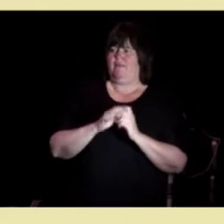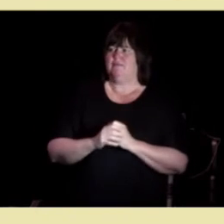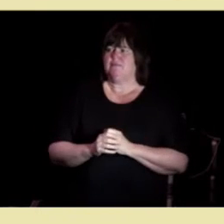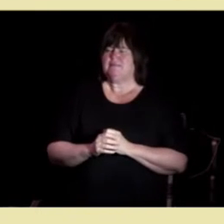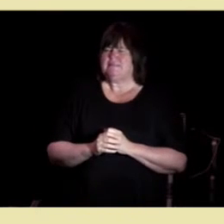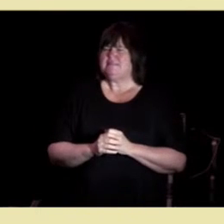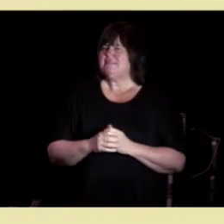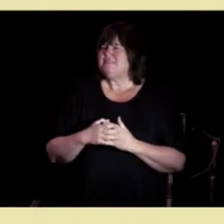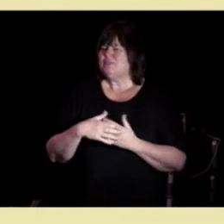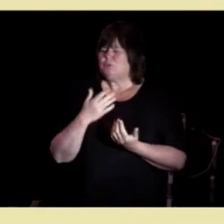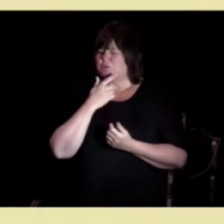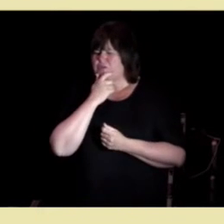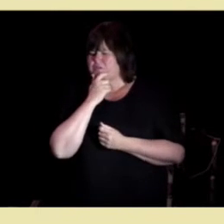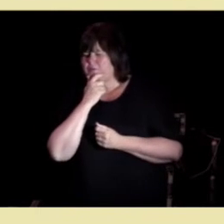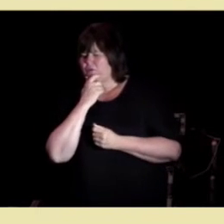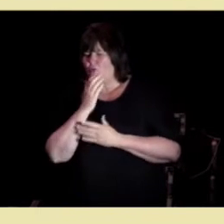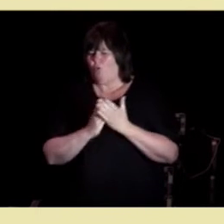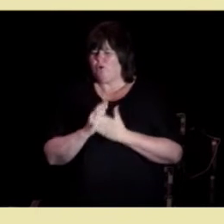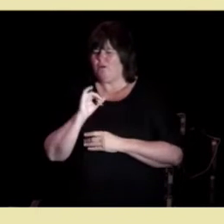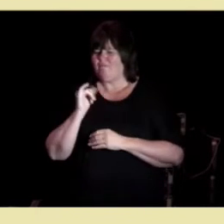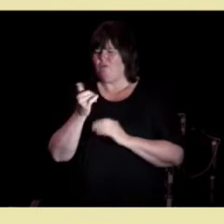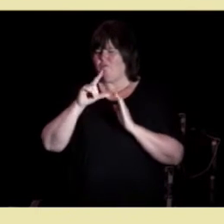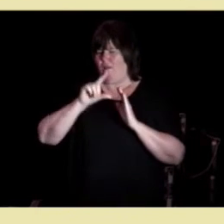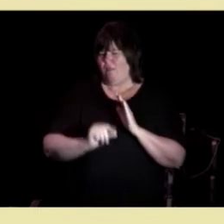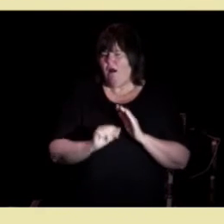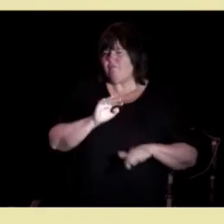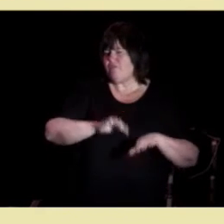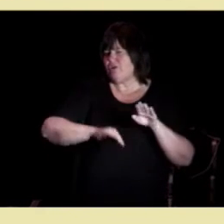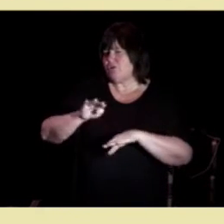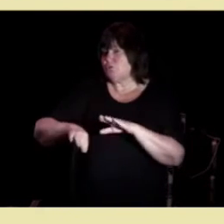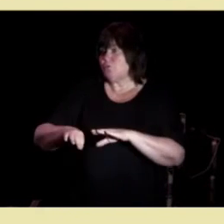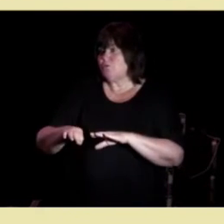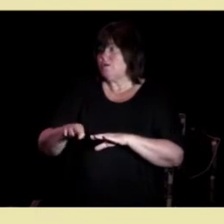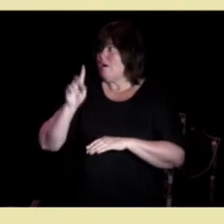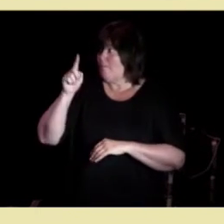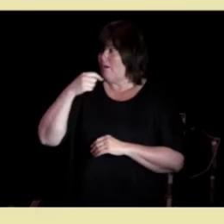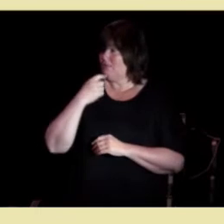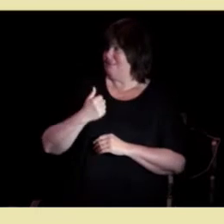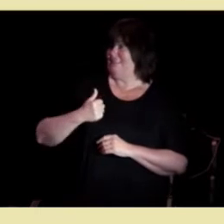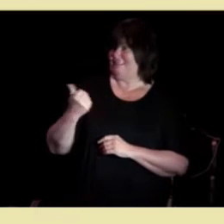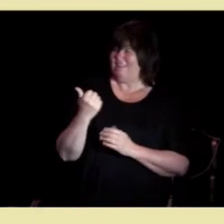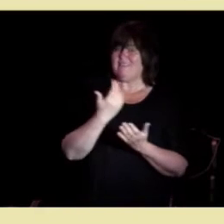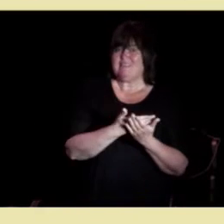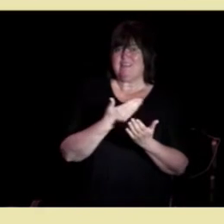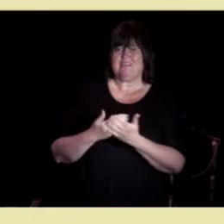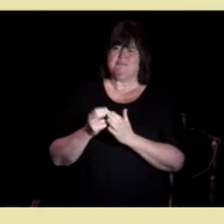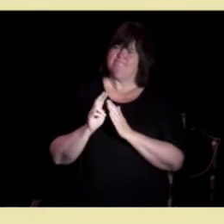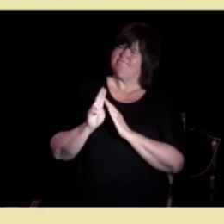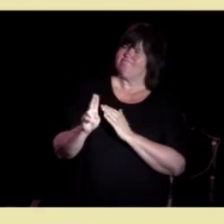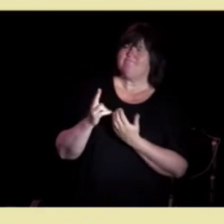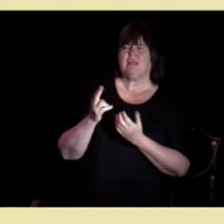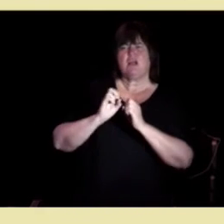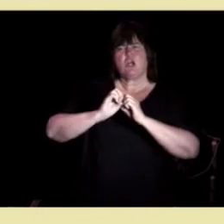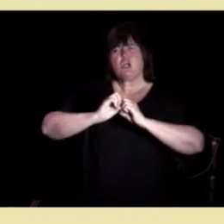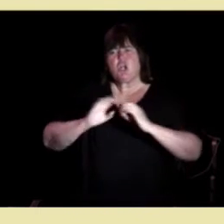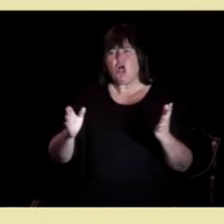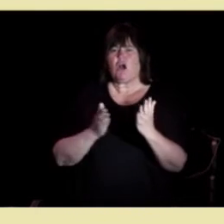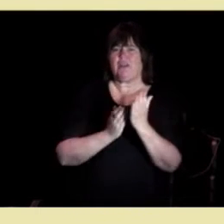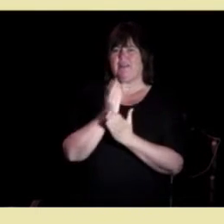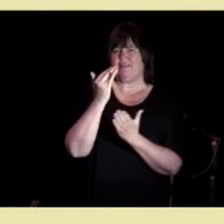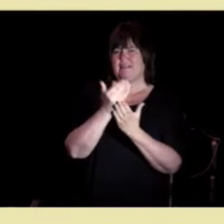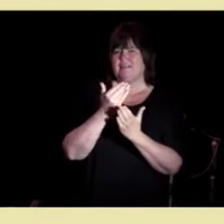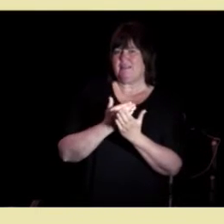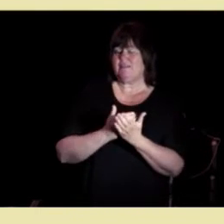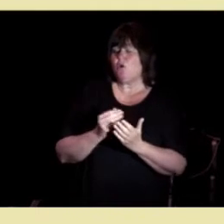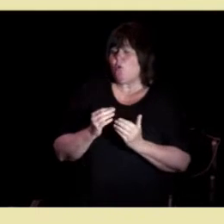Uten å spekulere i årsak til lav variasjon, så kan man si om denne tjenesten at den karakterisert av klare retningslinjer